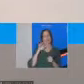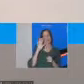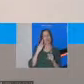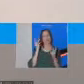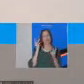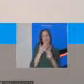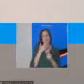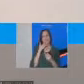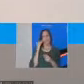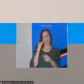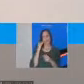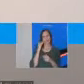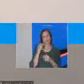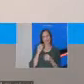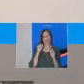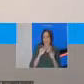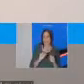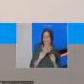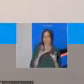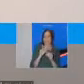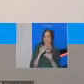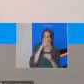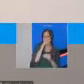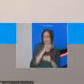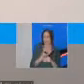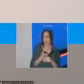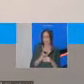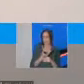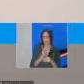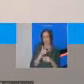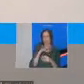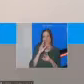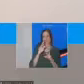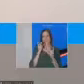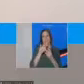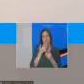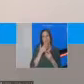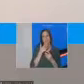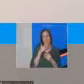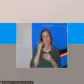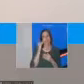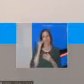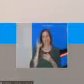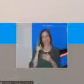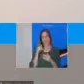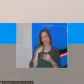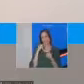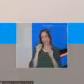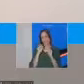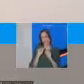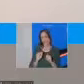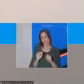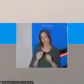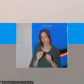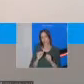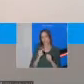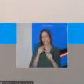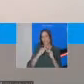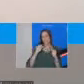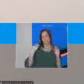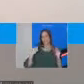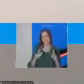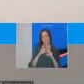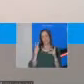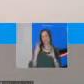באמת שרוב הקהילה היהודית אמריקאית צמחה בהסכם עם איראן. רוב הקהילה היהודית אמריקאית גם צמחים, שוב, כמו שאמרת, בפתרון